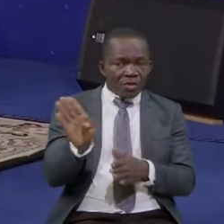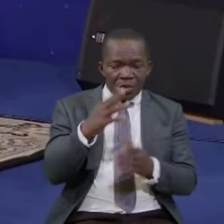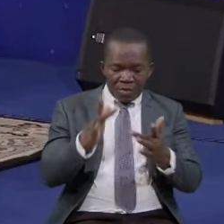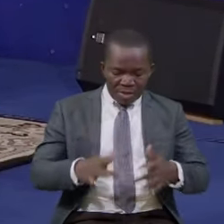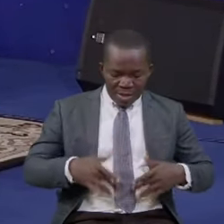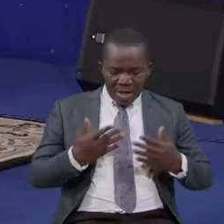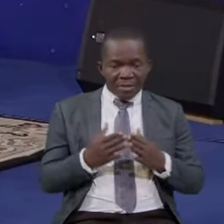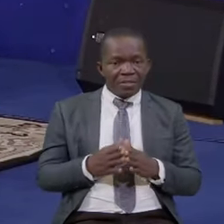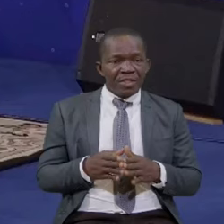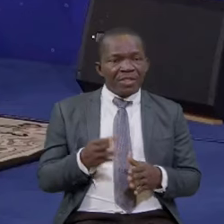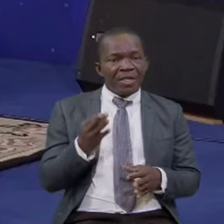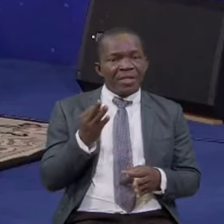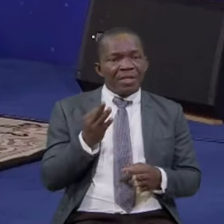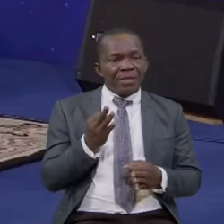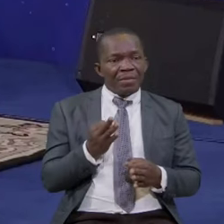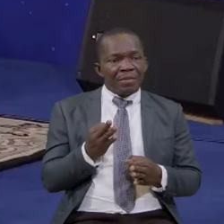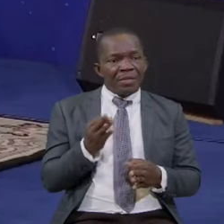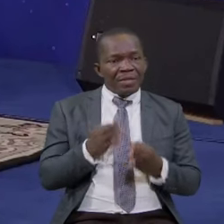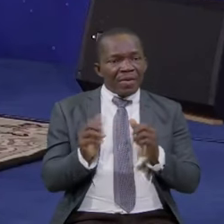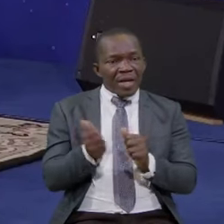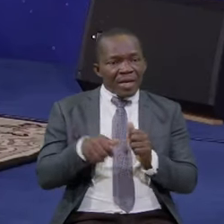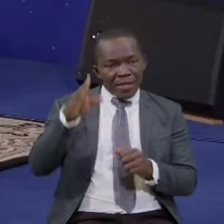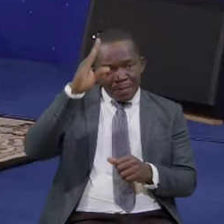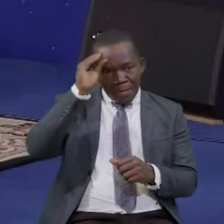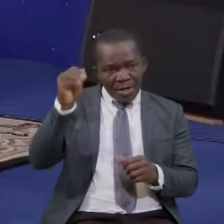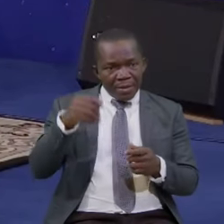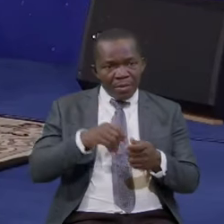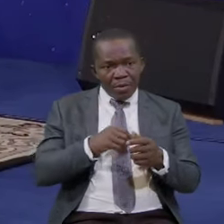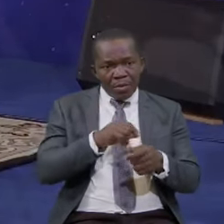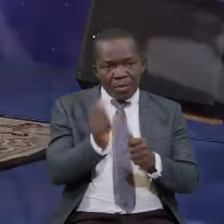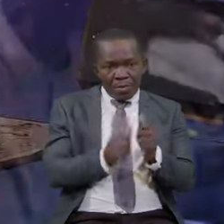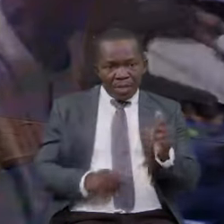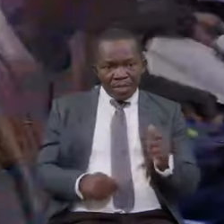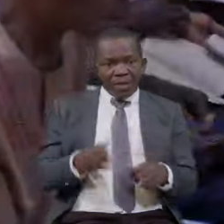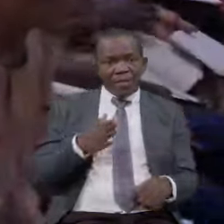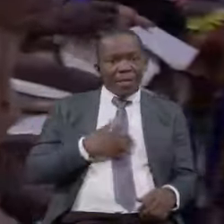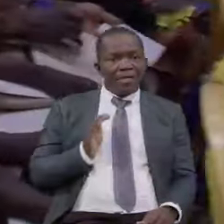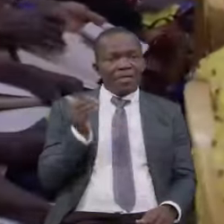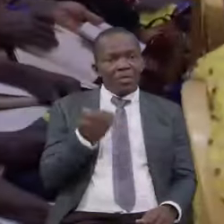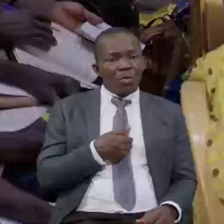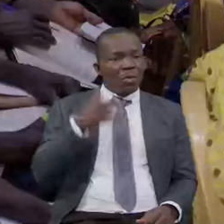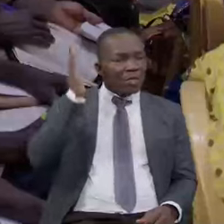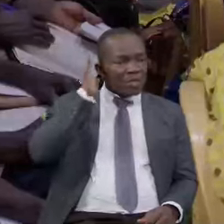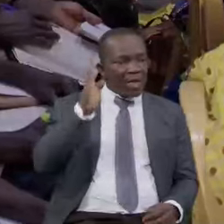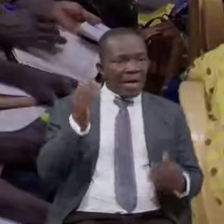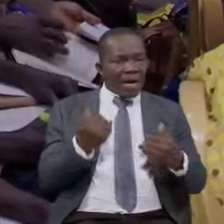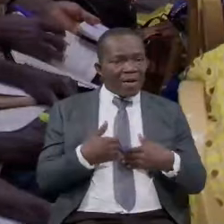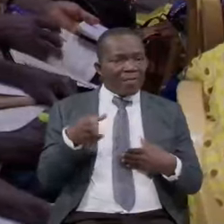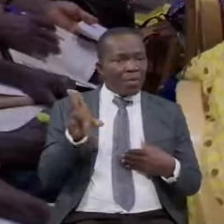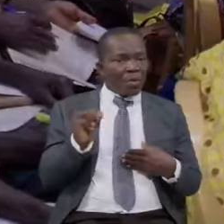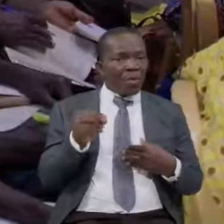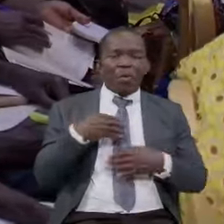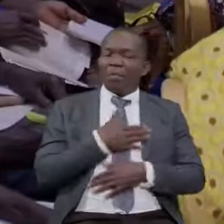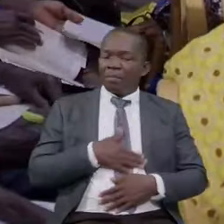retire mon âme ne prend plus plaisir en lui c'est quand nous tenons